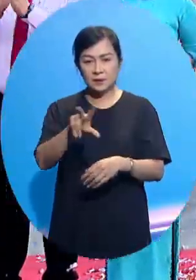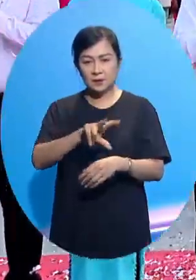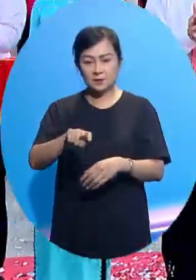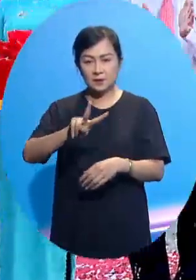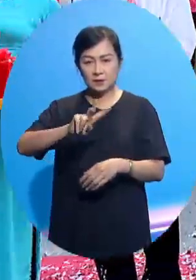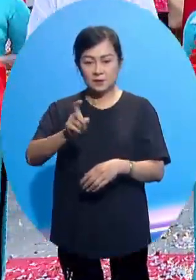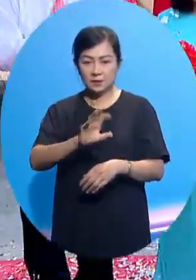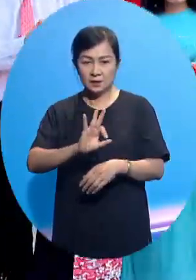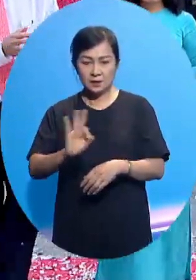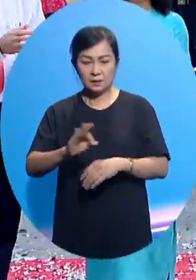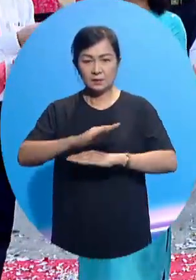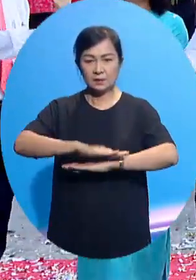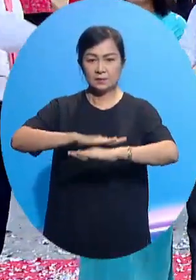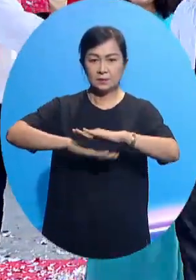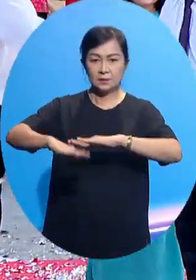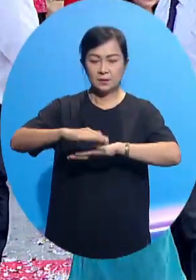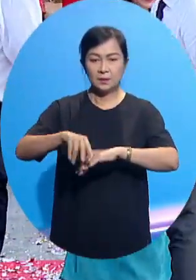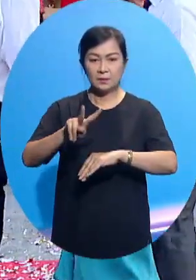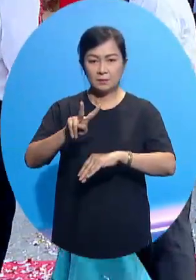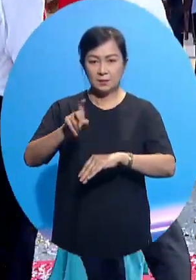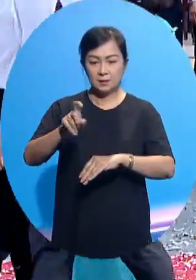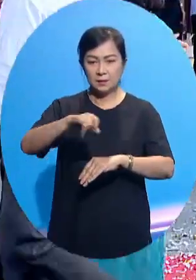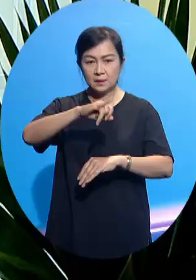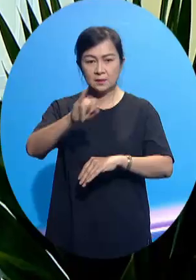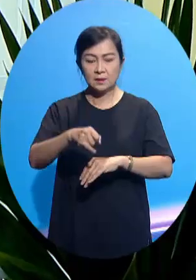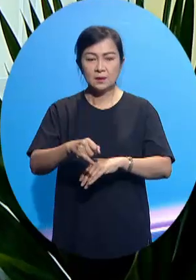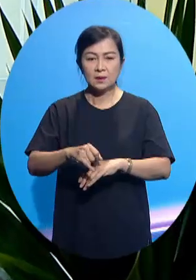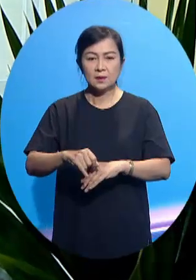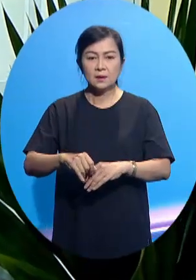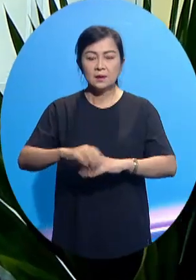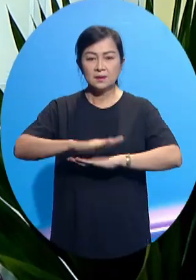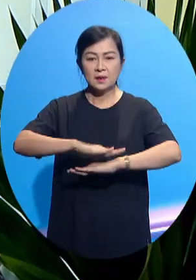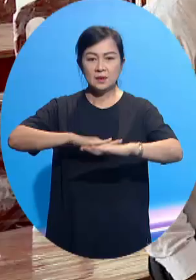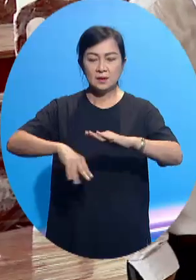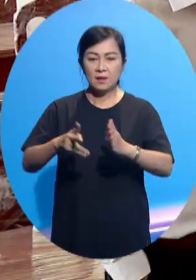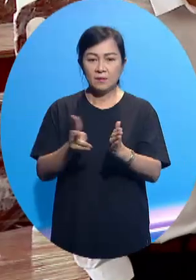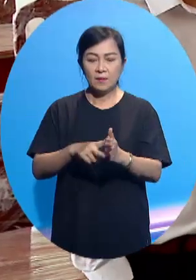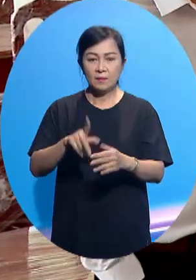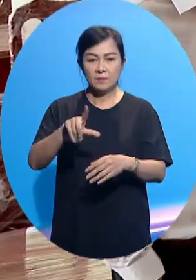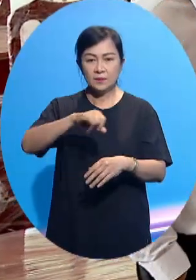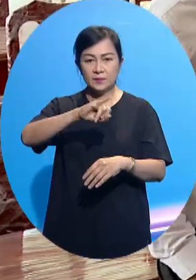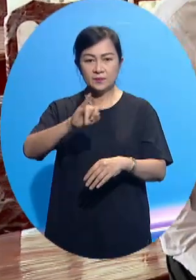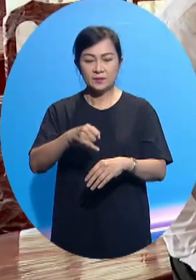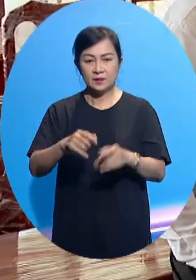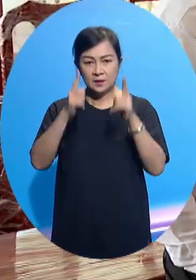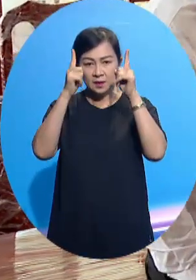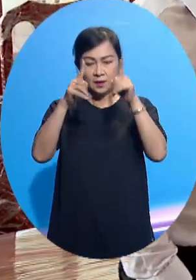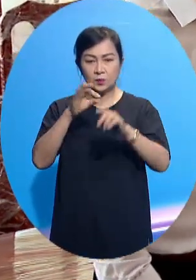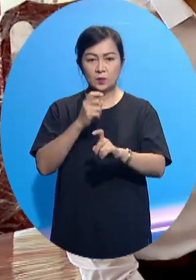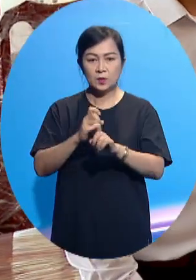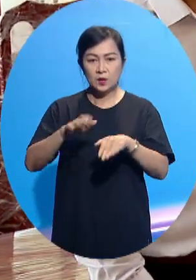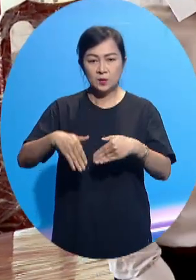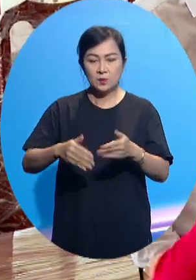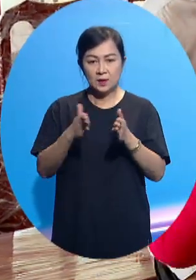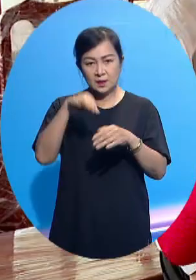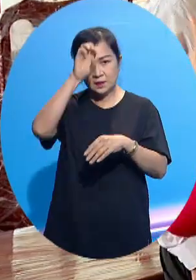triệu đồng trong đó chi phí xây dựng hơn 29 tỷ đồng chi phí thiết bị xay lắp và thiết bị văn phòng hơn 7 tỷ đồng lãnh đạo thành phố Thủ Đức chúc